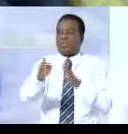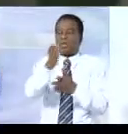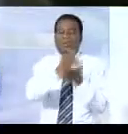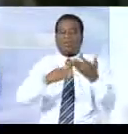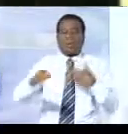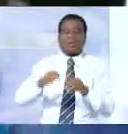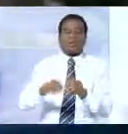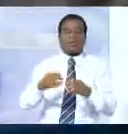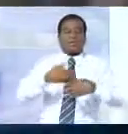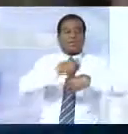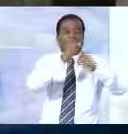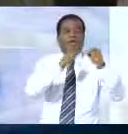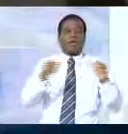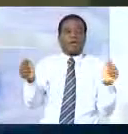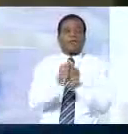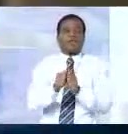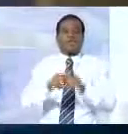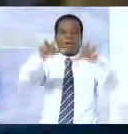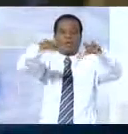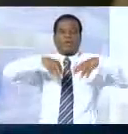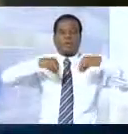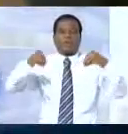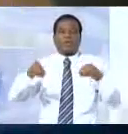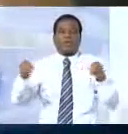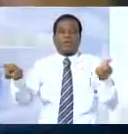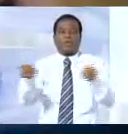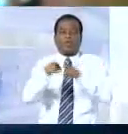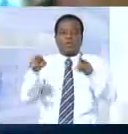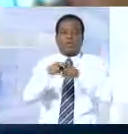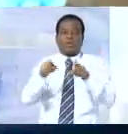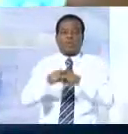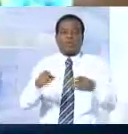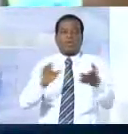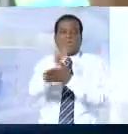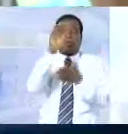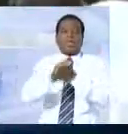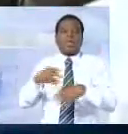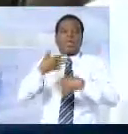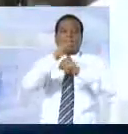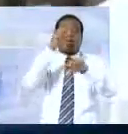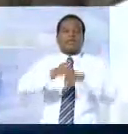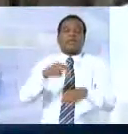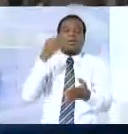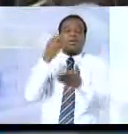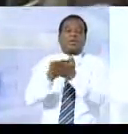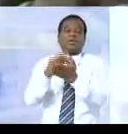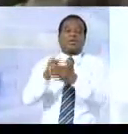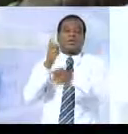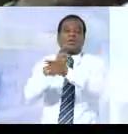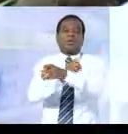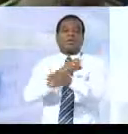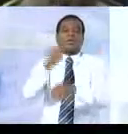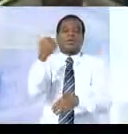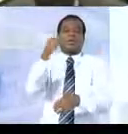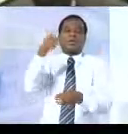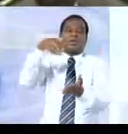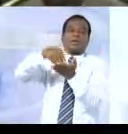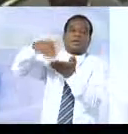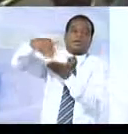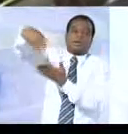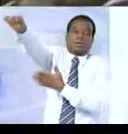de repositionnement avec l'adoption d'une nouvelle charte et la mise en place d'un fonds de développement de 10 milliards